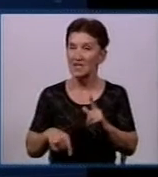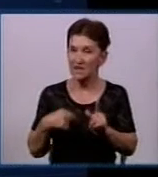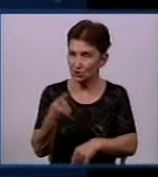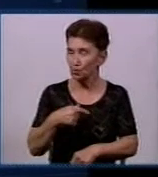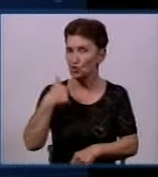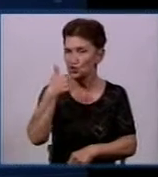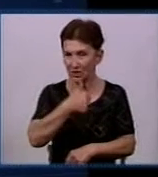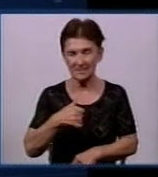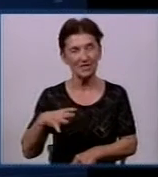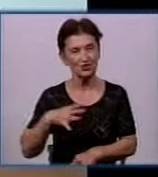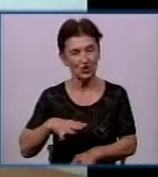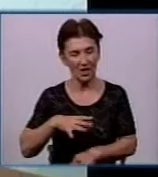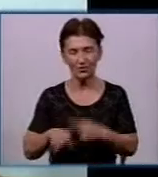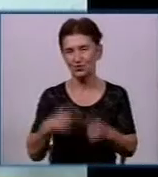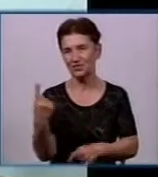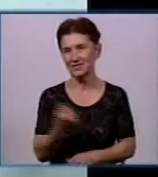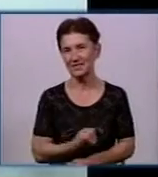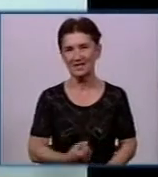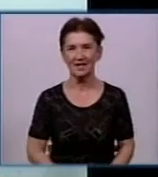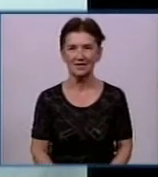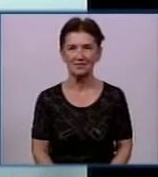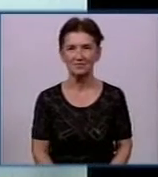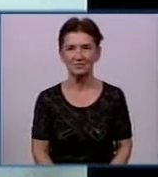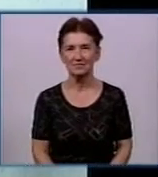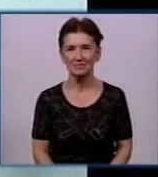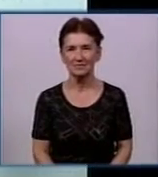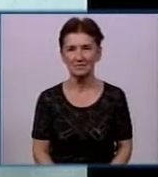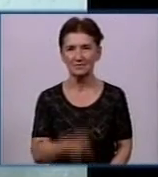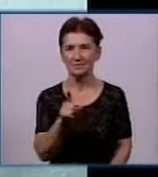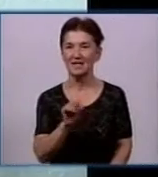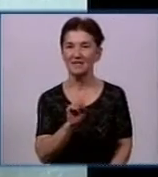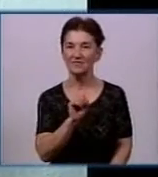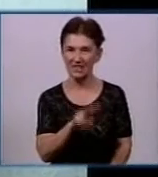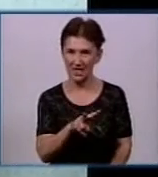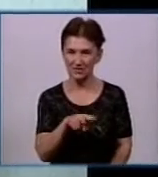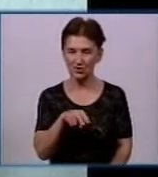з батьками чекають за тиждень. Наступне щеплення у нас буде 12 липня.